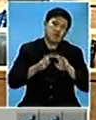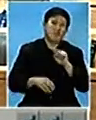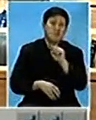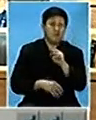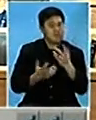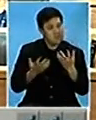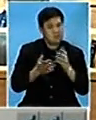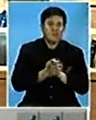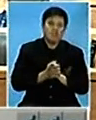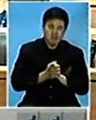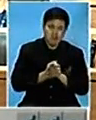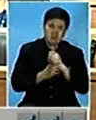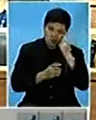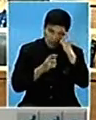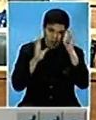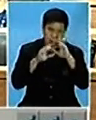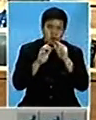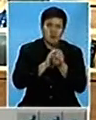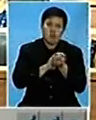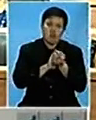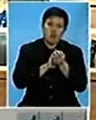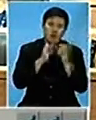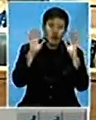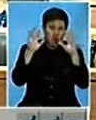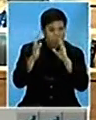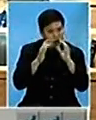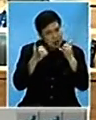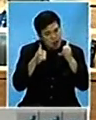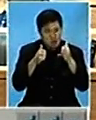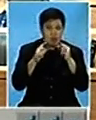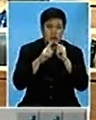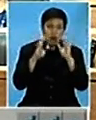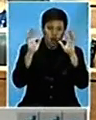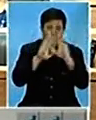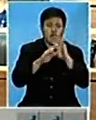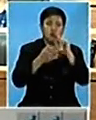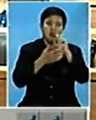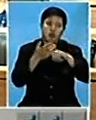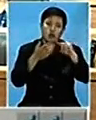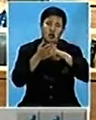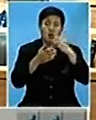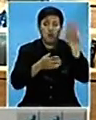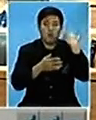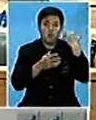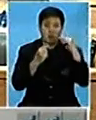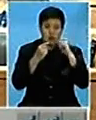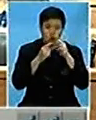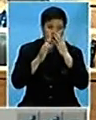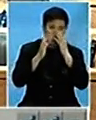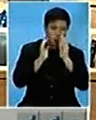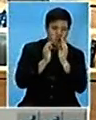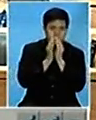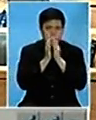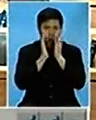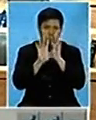ว่าการเล่นฟุตบอลเหมือนกับการเลือกตั้งที่ผ่านมาท่านเห็นหรือยังครับอยู่ที่คนดูทั้งประเท